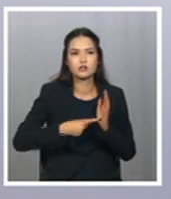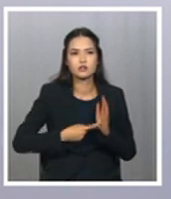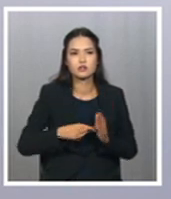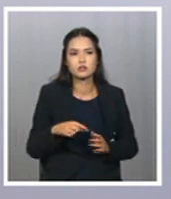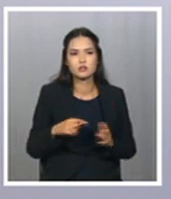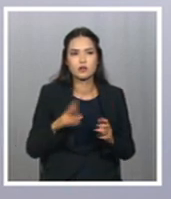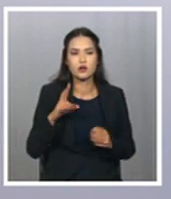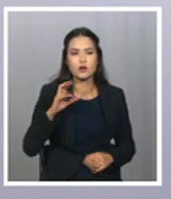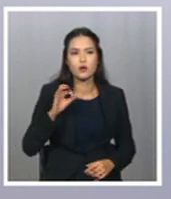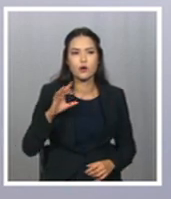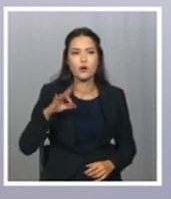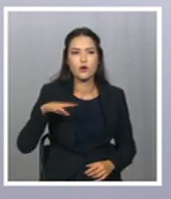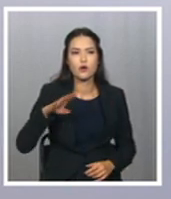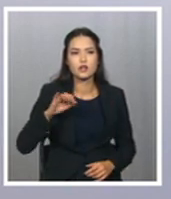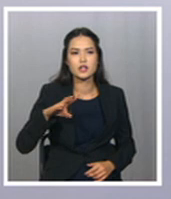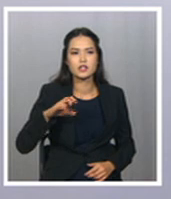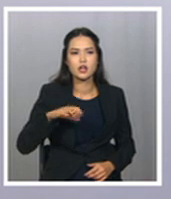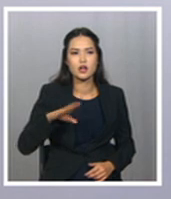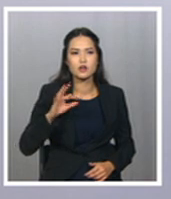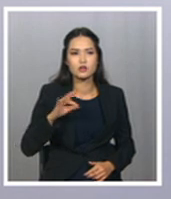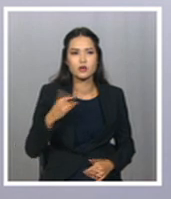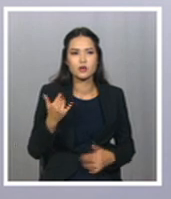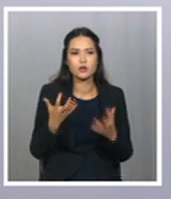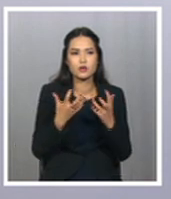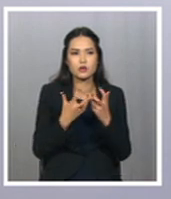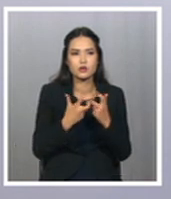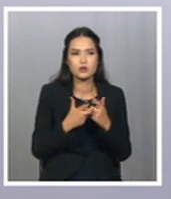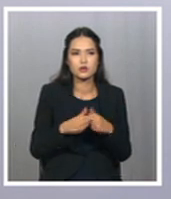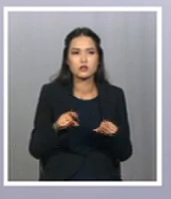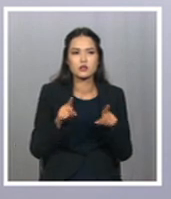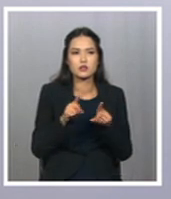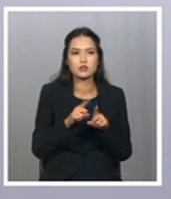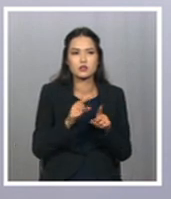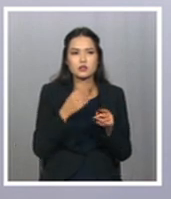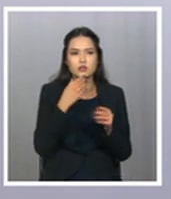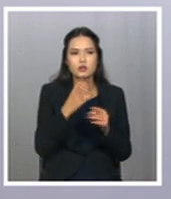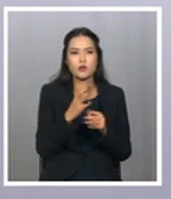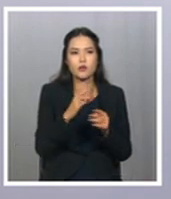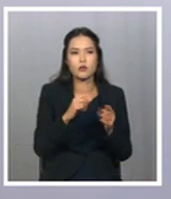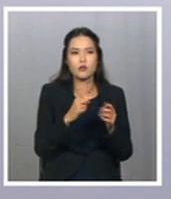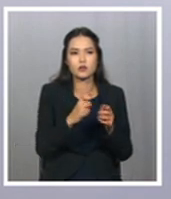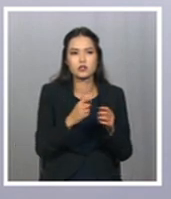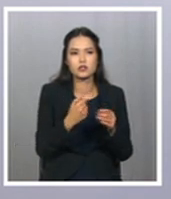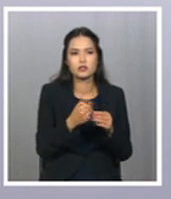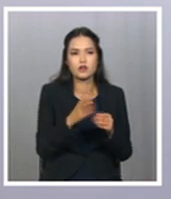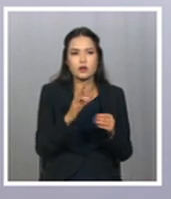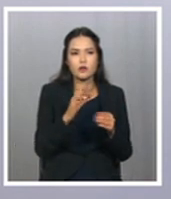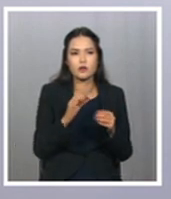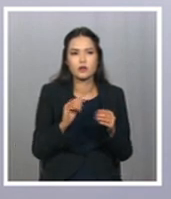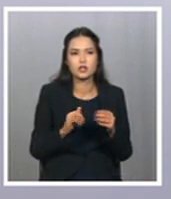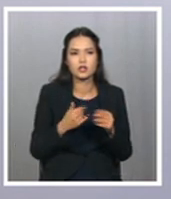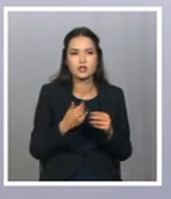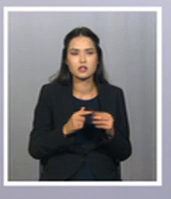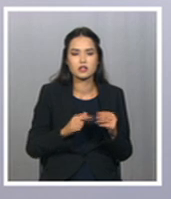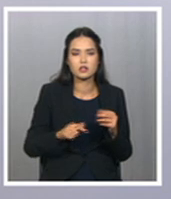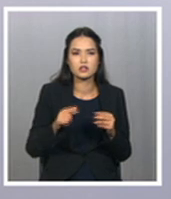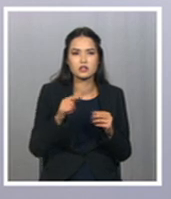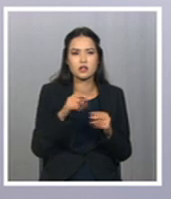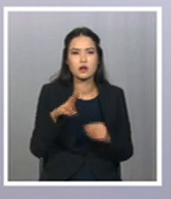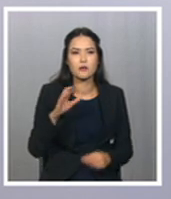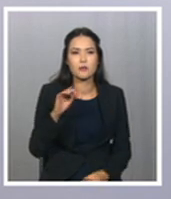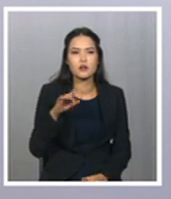А нүктесі болса, мынау, осы нүктеден біз OX, OY, OZ осьтеріне перпендикуляр